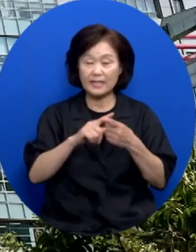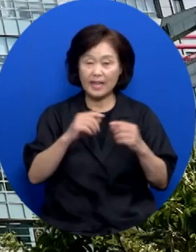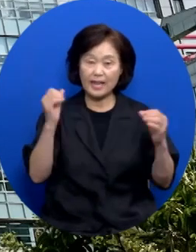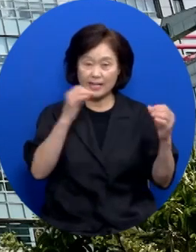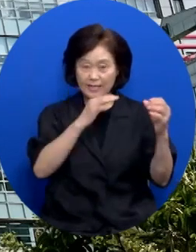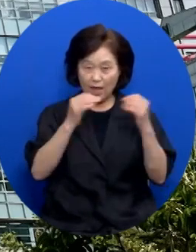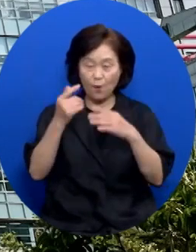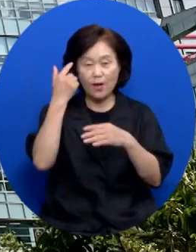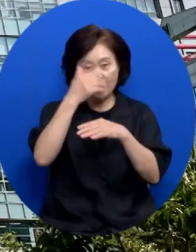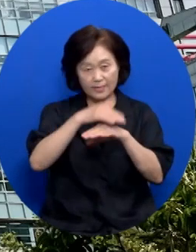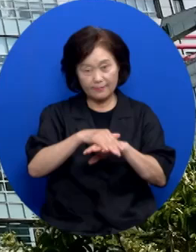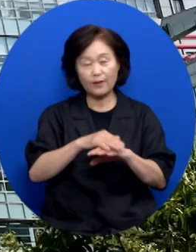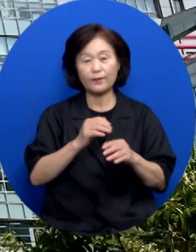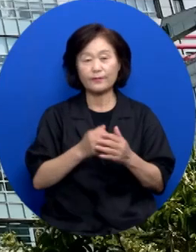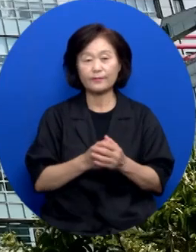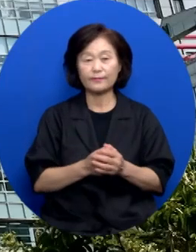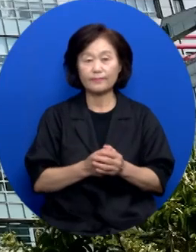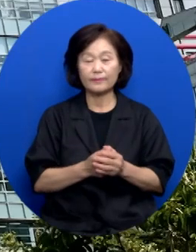예정입니다.